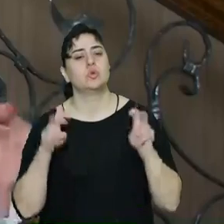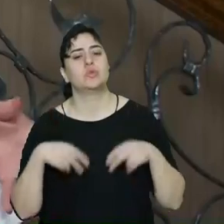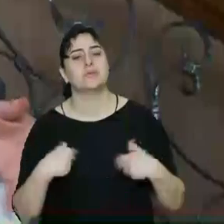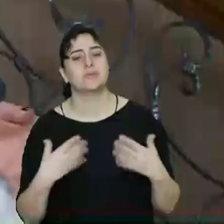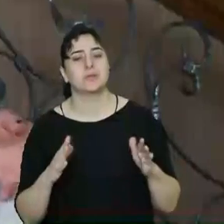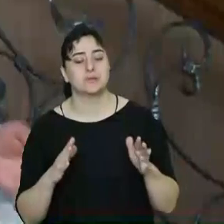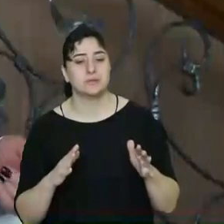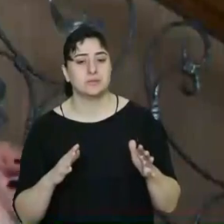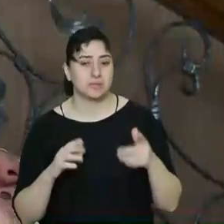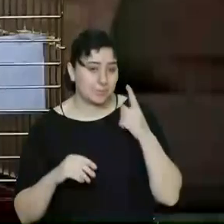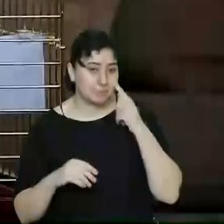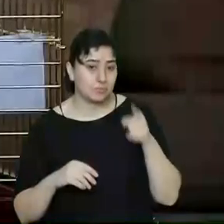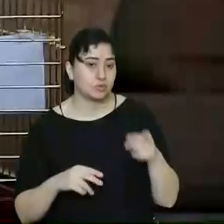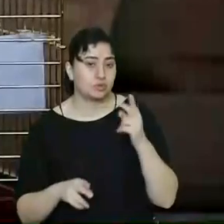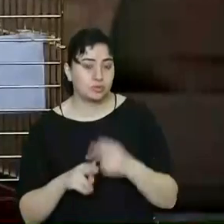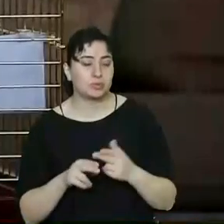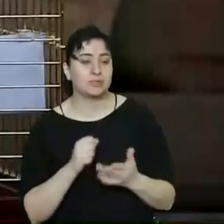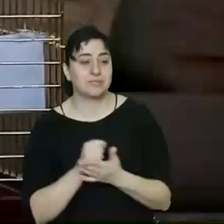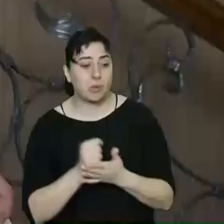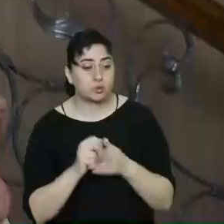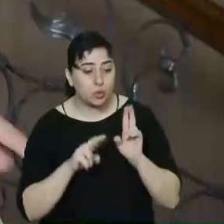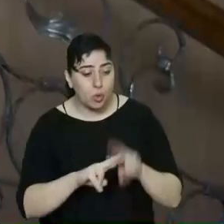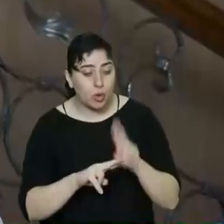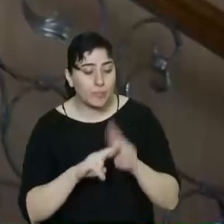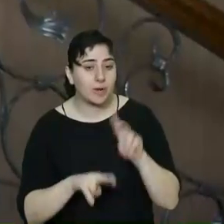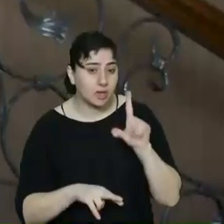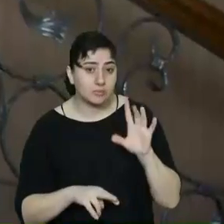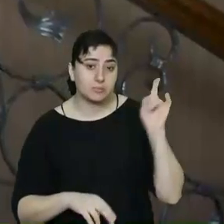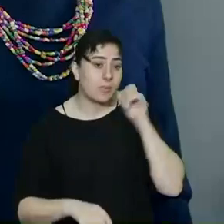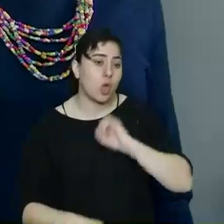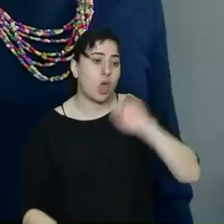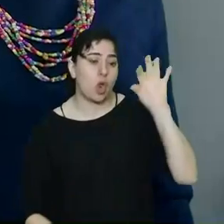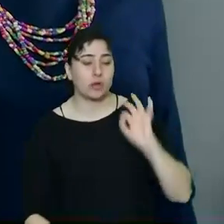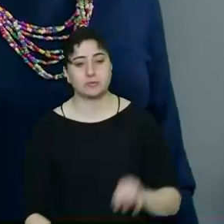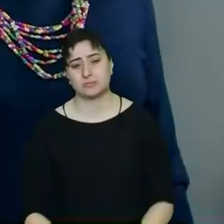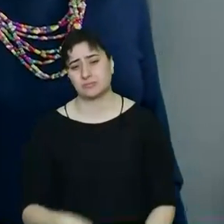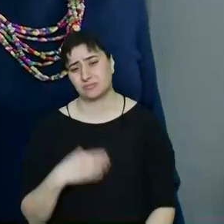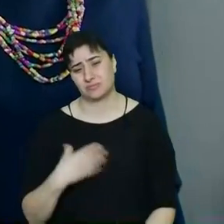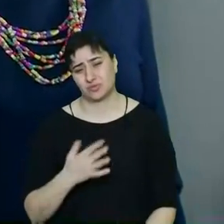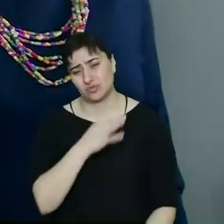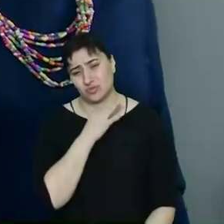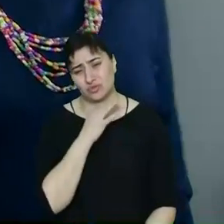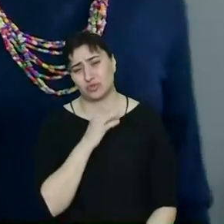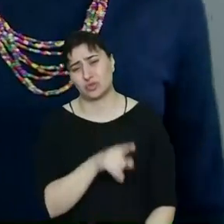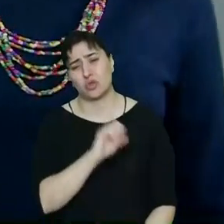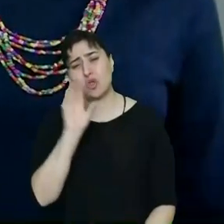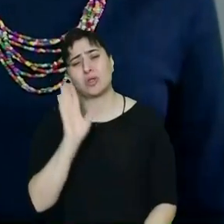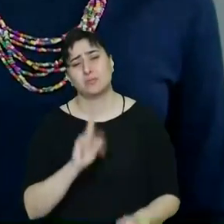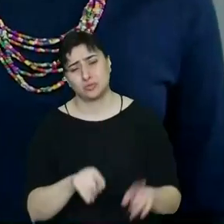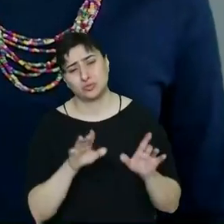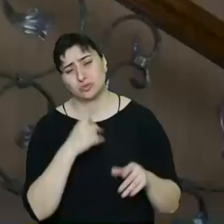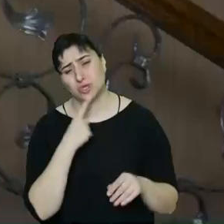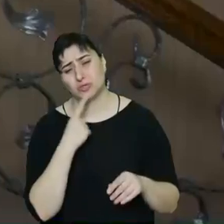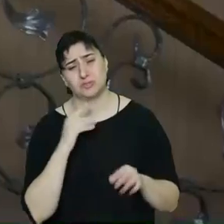şimdi. Bakın. Buna hemen Trabzon dedirtmemiz lazım yoksa babacık gönderecek. Ay yok ya, aman sakın Kemal Bey falan bu